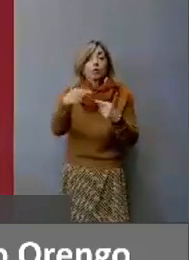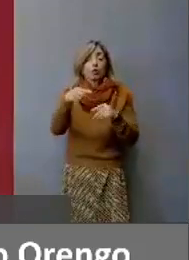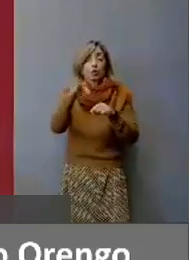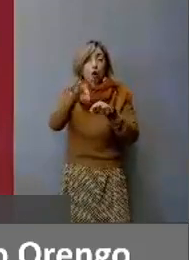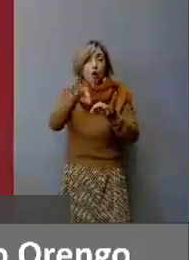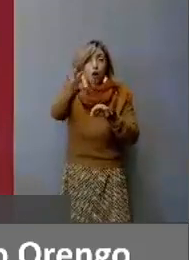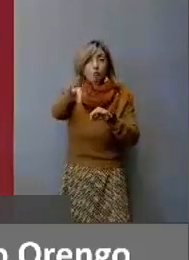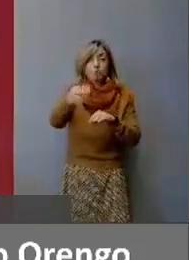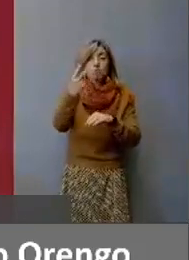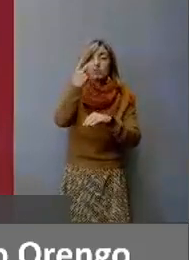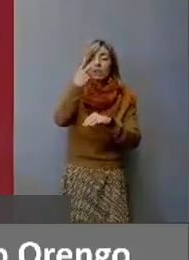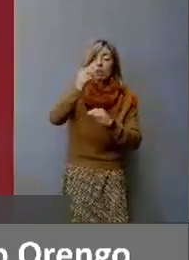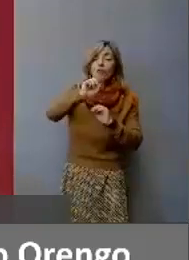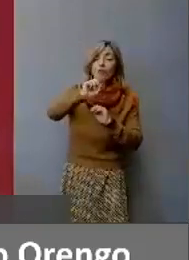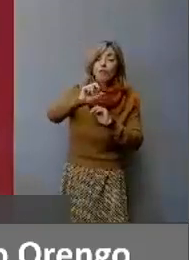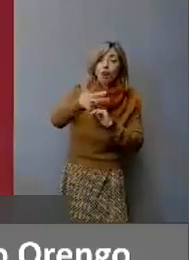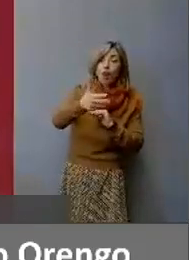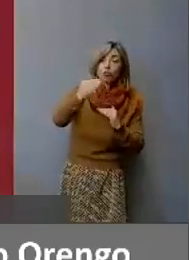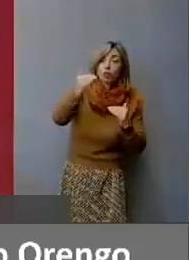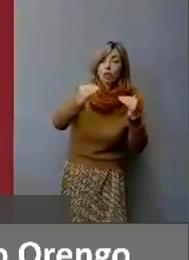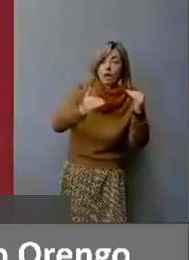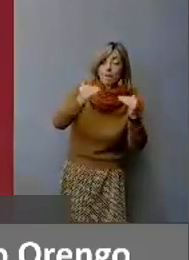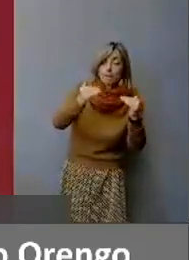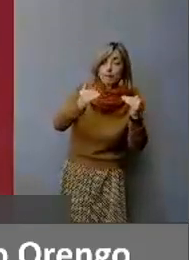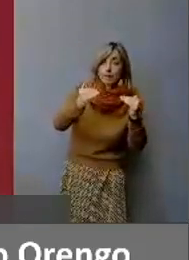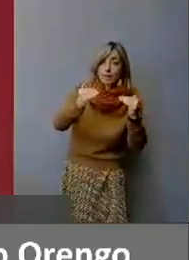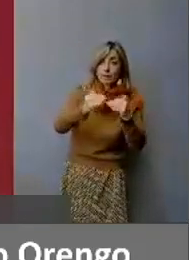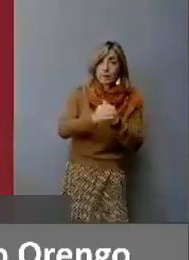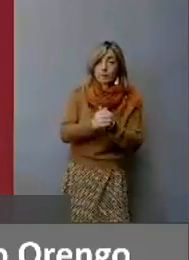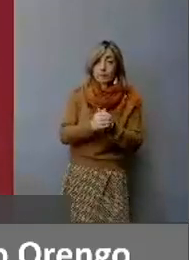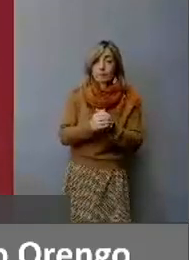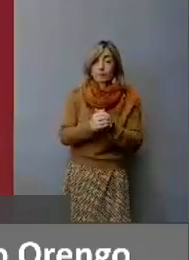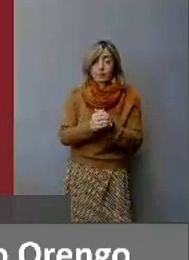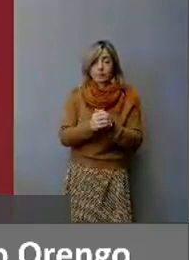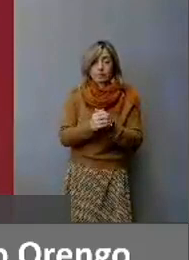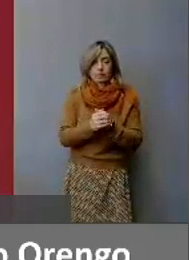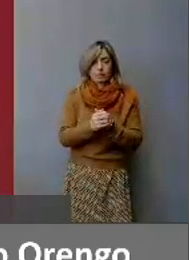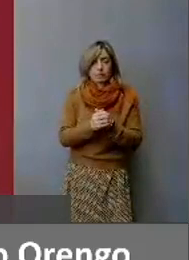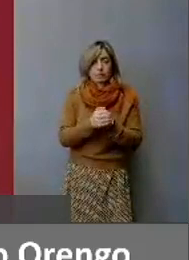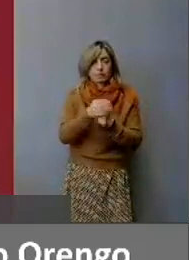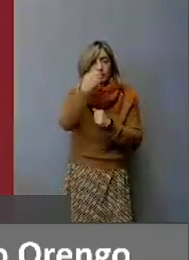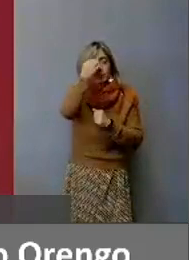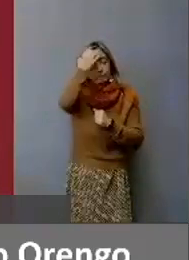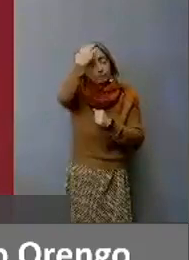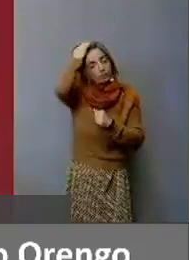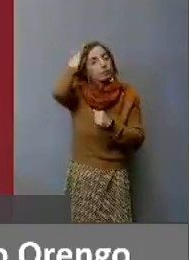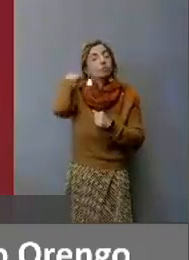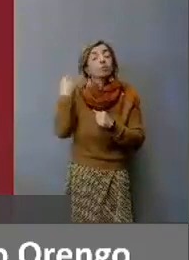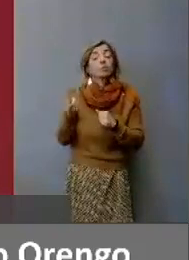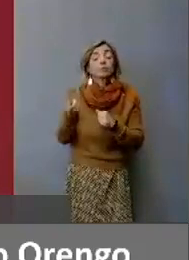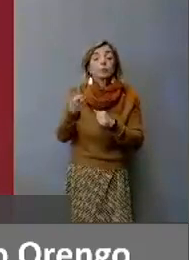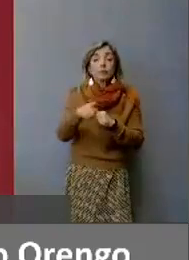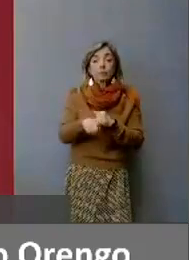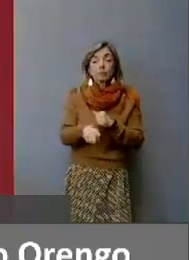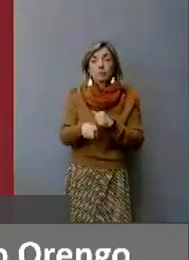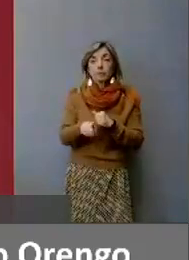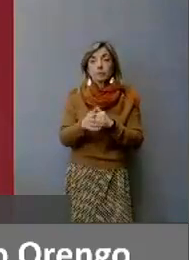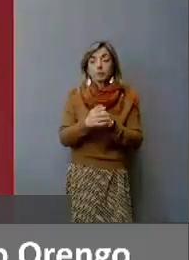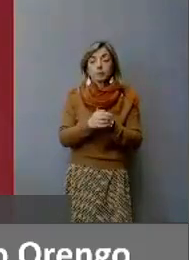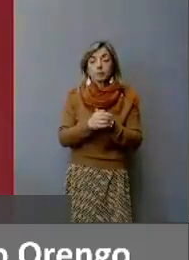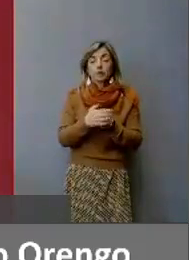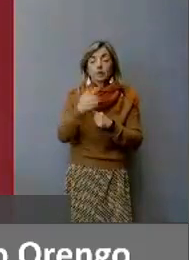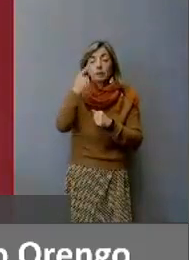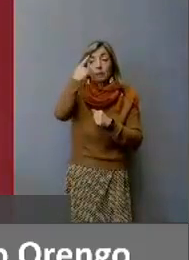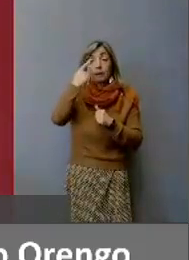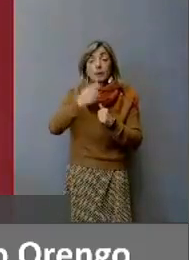senso proprio deciso inoltre anche quali sono le